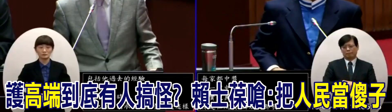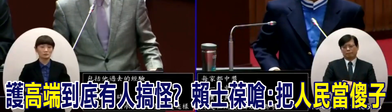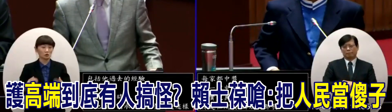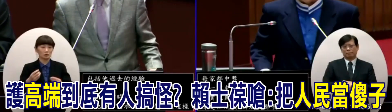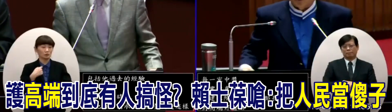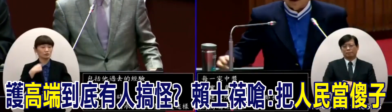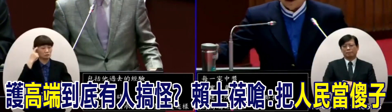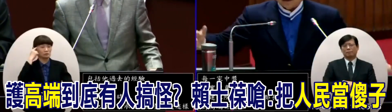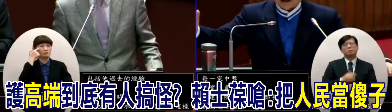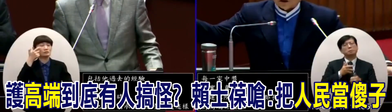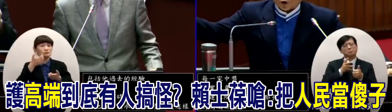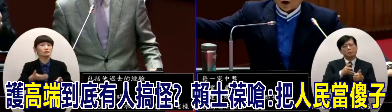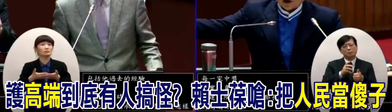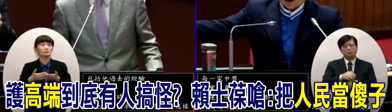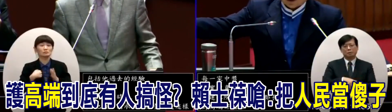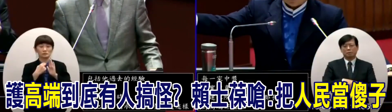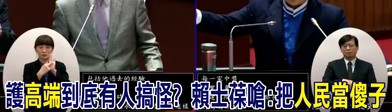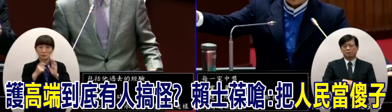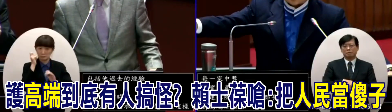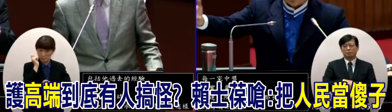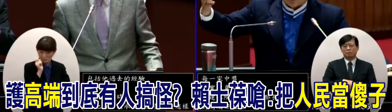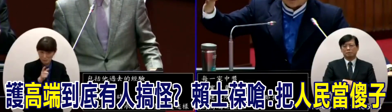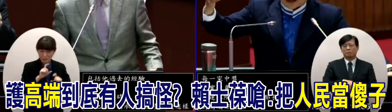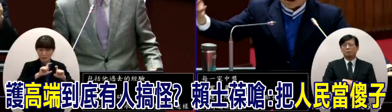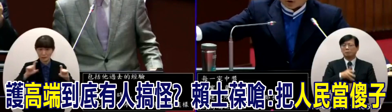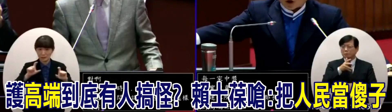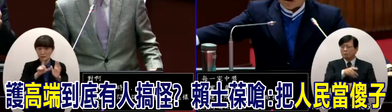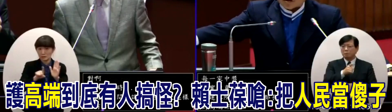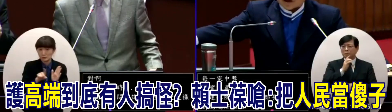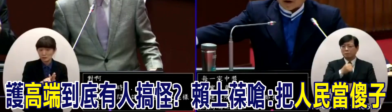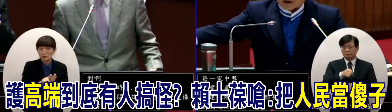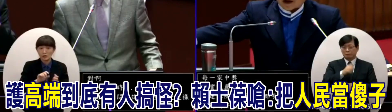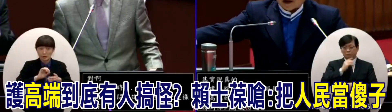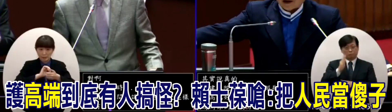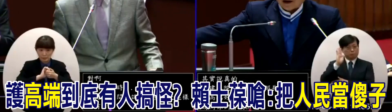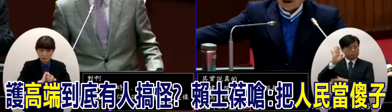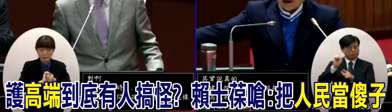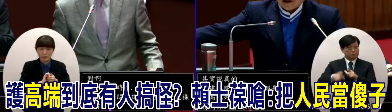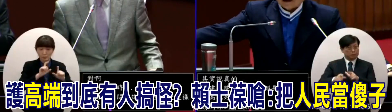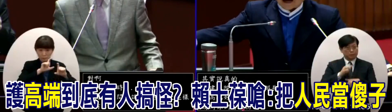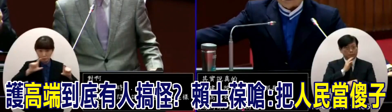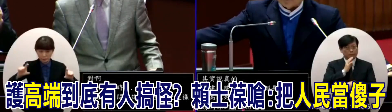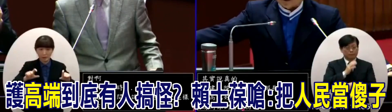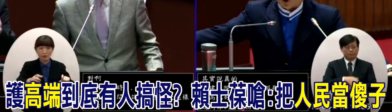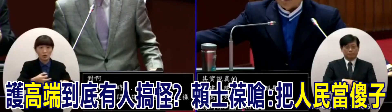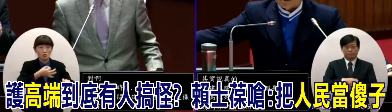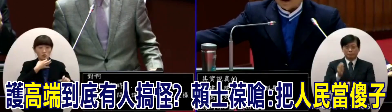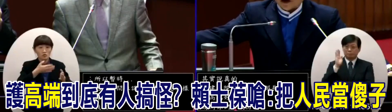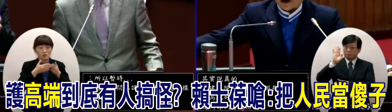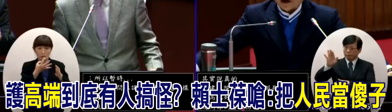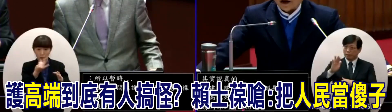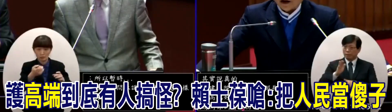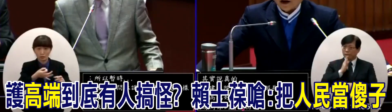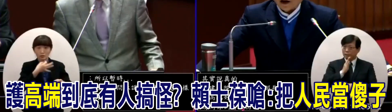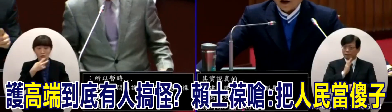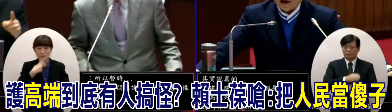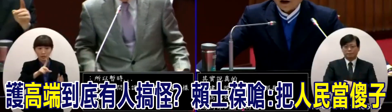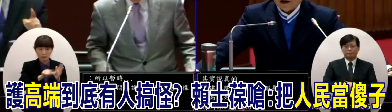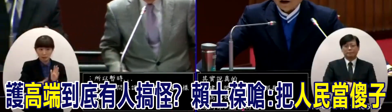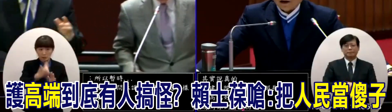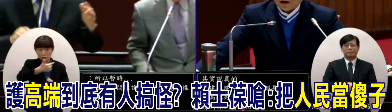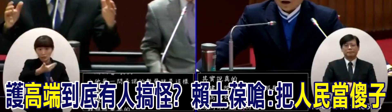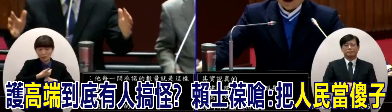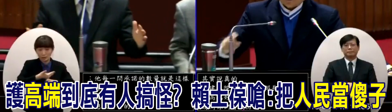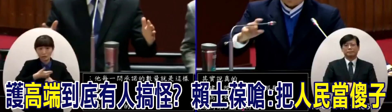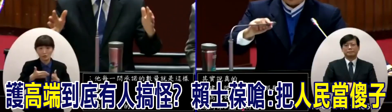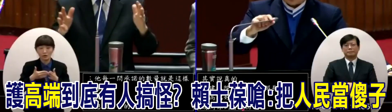很重要的，我们在采购疫苗的时候 是 要有足够的量，而且在很快的时间可以提供，